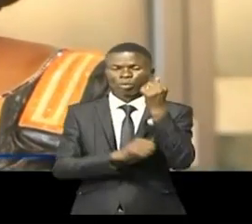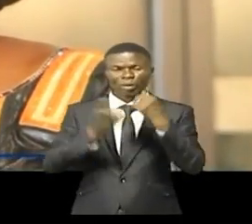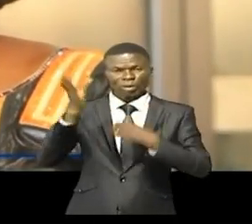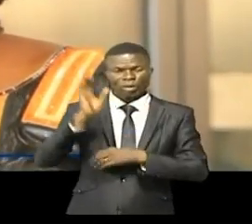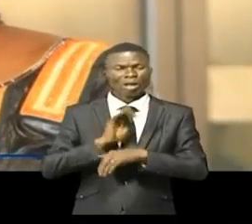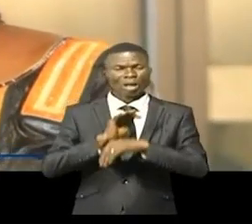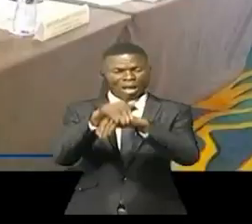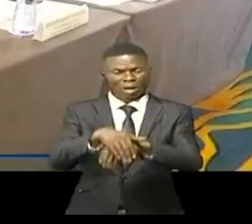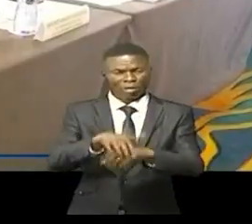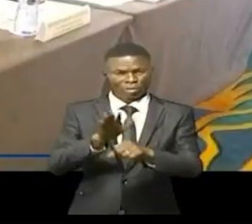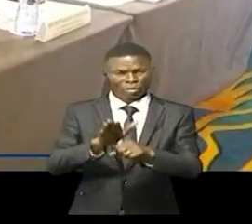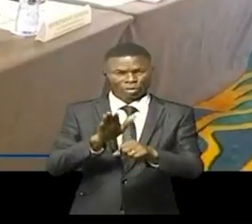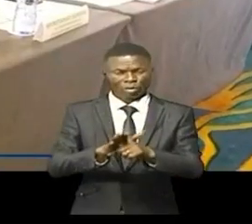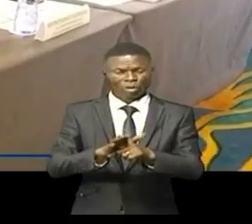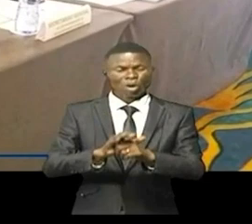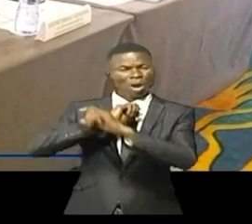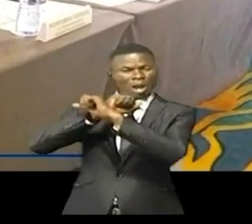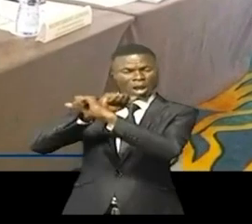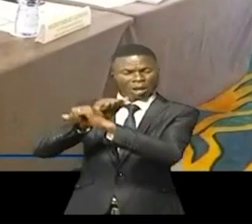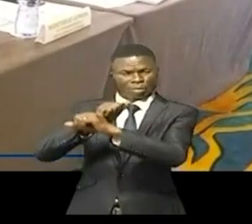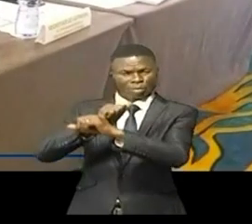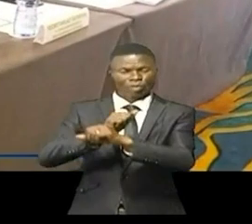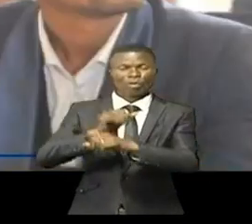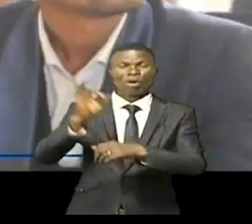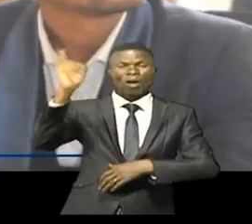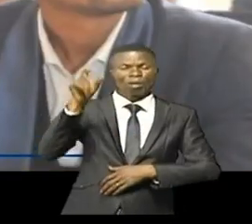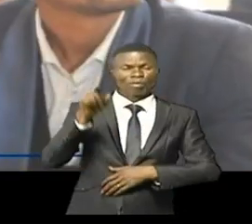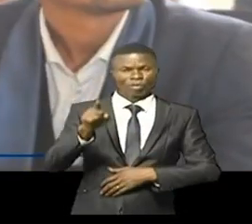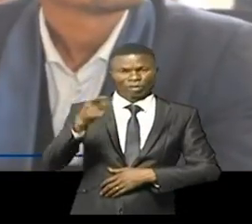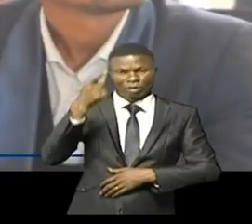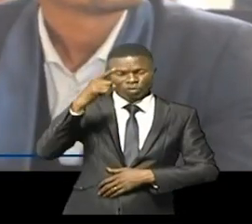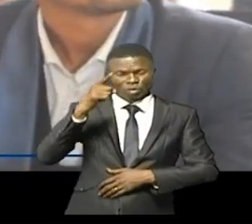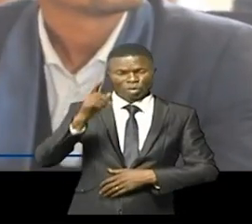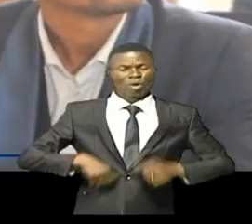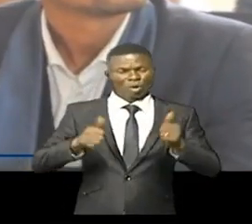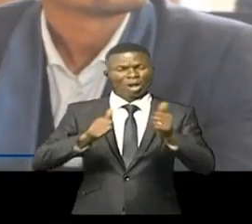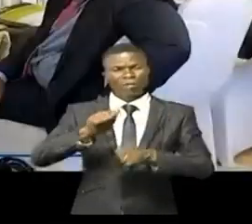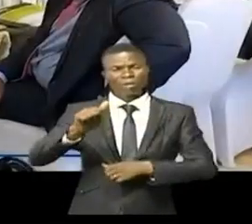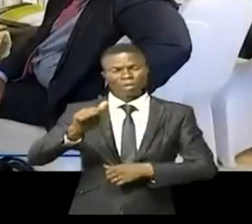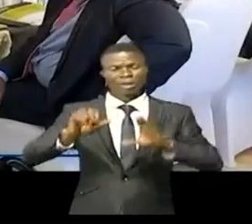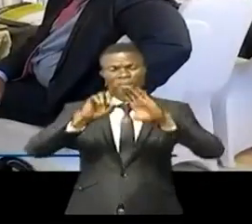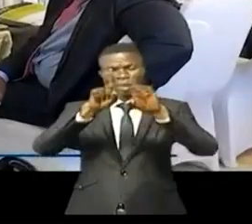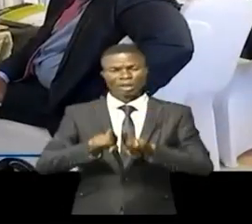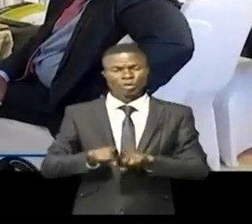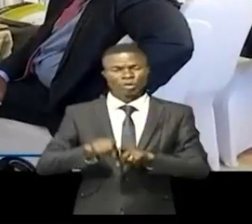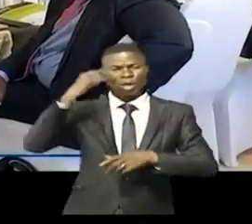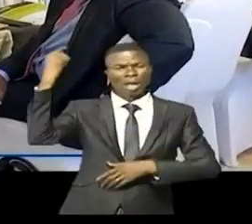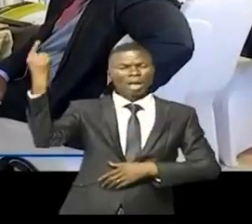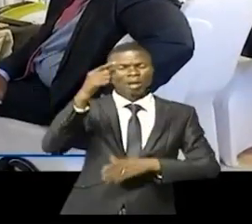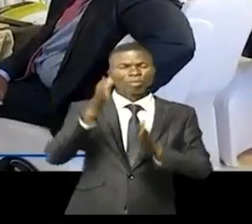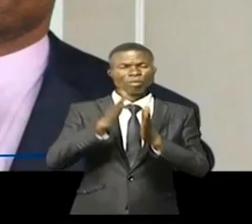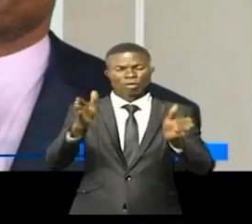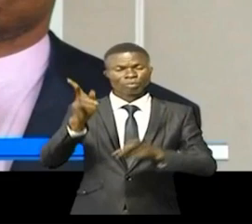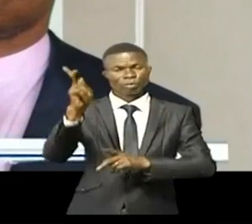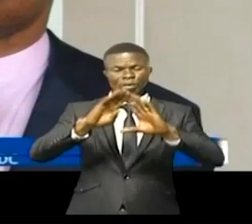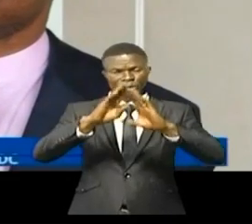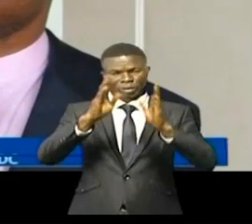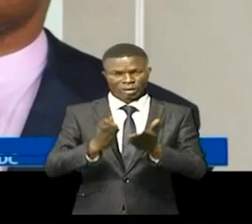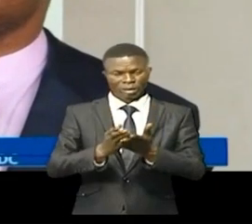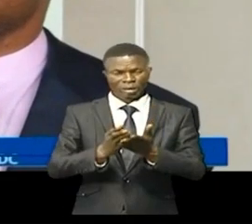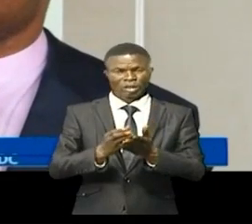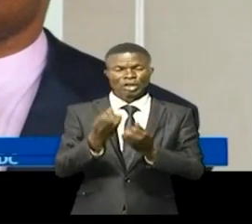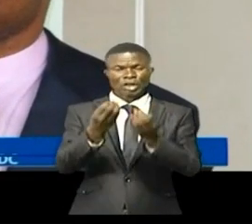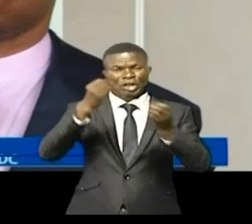s'impliquer davantage dans la conservation de la biodiversité pour leur survie et celle de l'humanité. La population s'accroît, les ressources